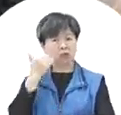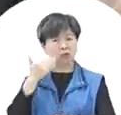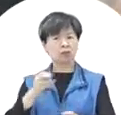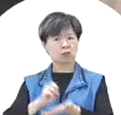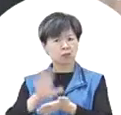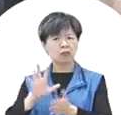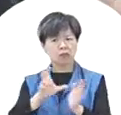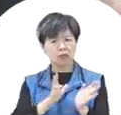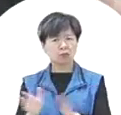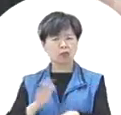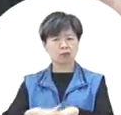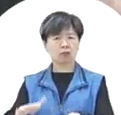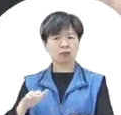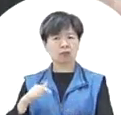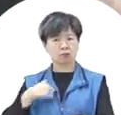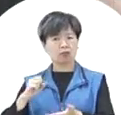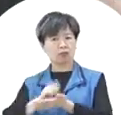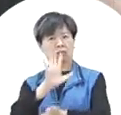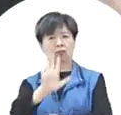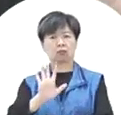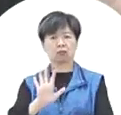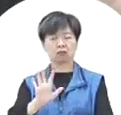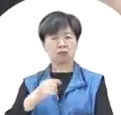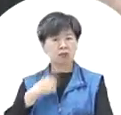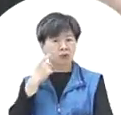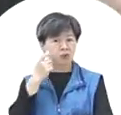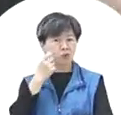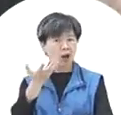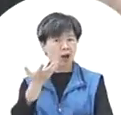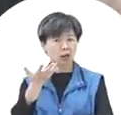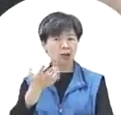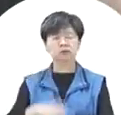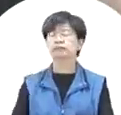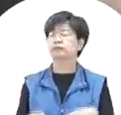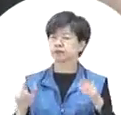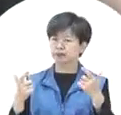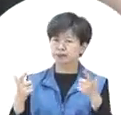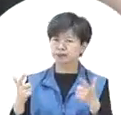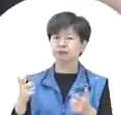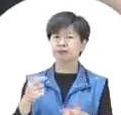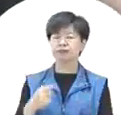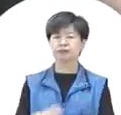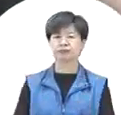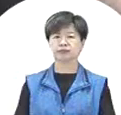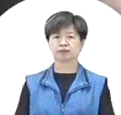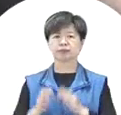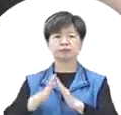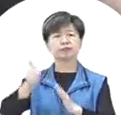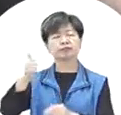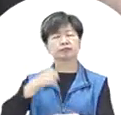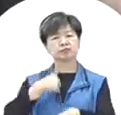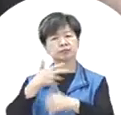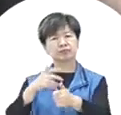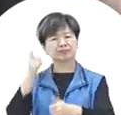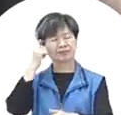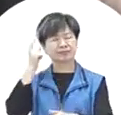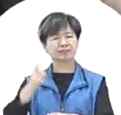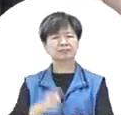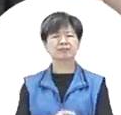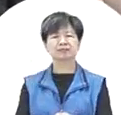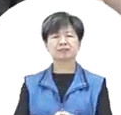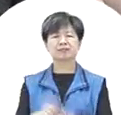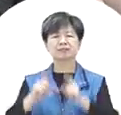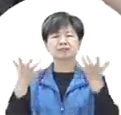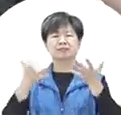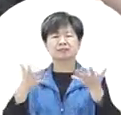诶，我们通报啦，我没有通报吗？现在是说我说谎是不是？ 不是，我是说 还是市长，您打算大事化小，小